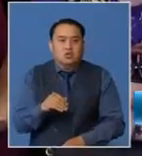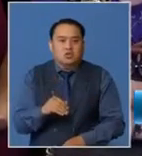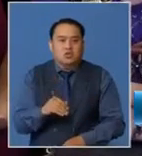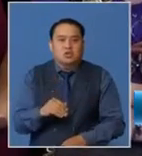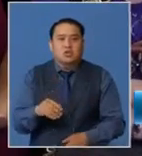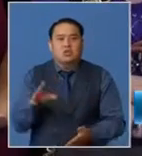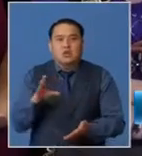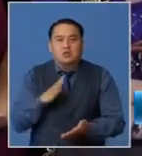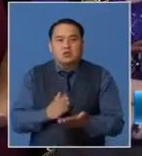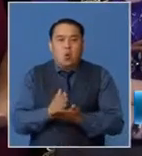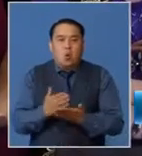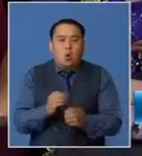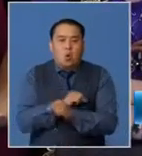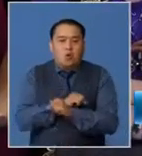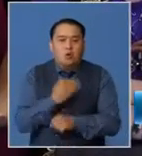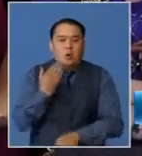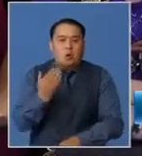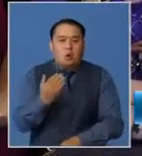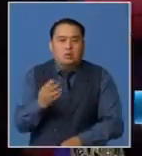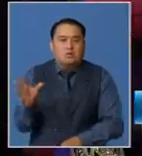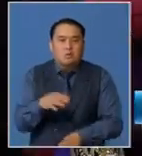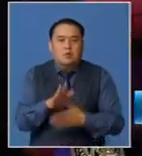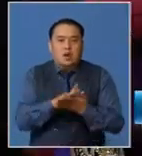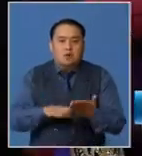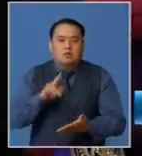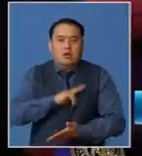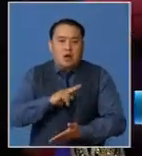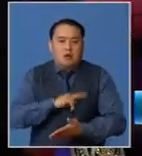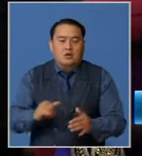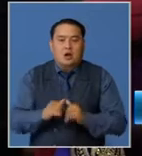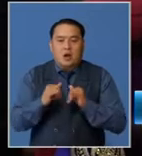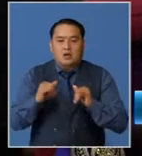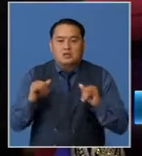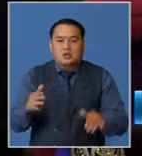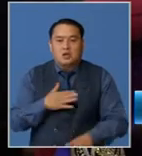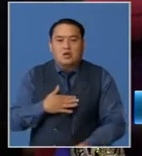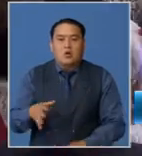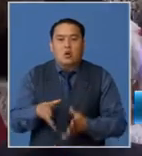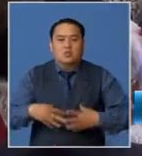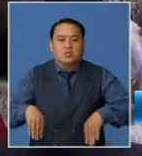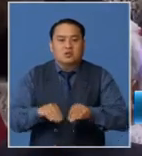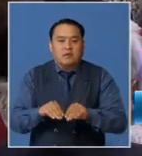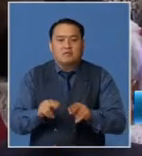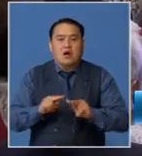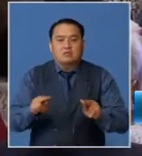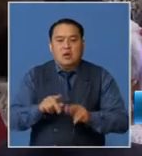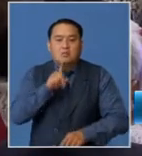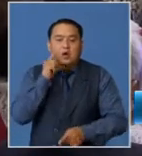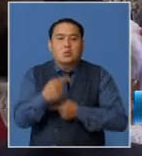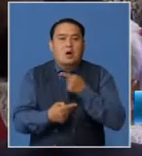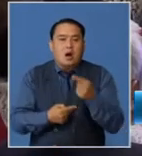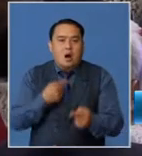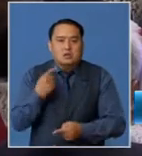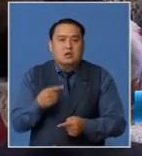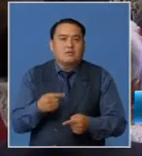ветеранов. Находясь на заслуженном отдыхе, все они продолжают вносить весомый вклад в развитие нашего общества, воспитывая молодое поколение